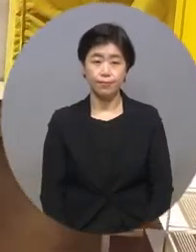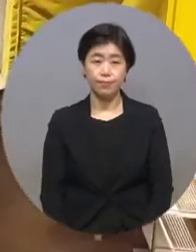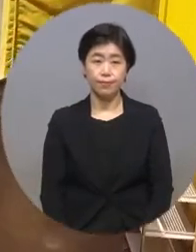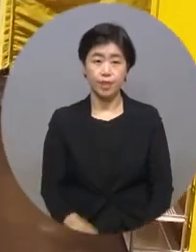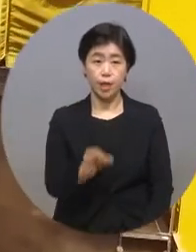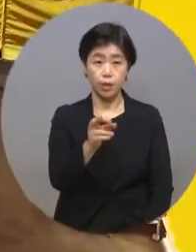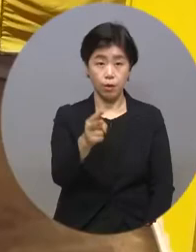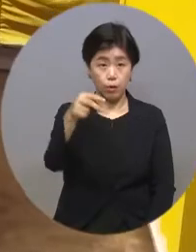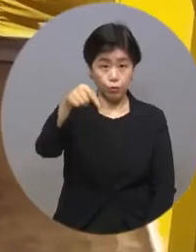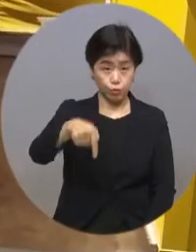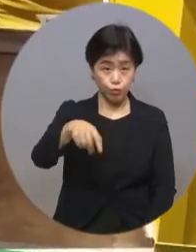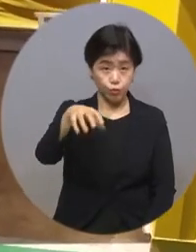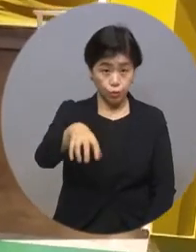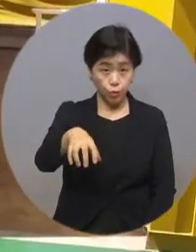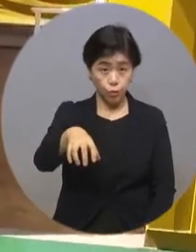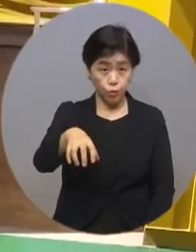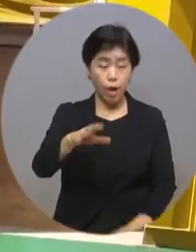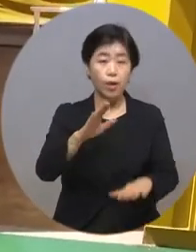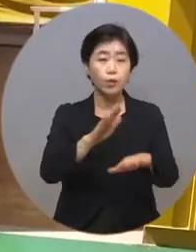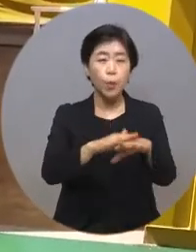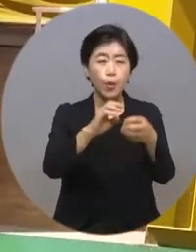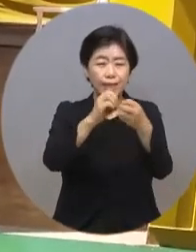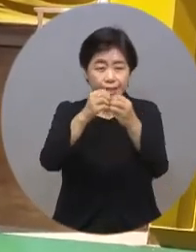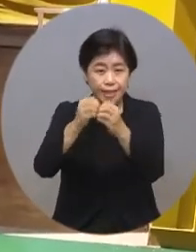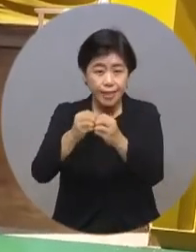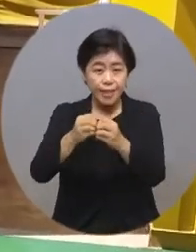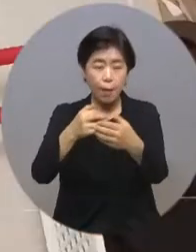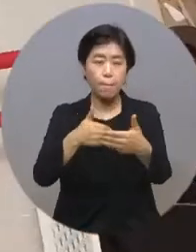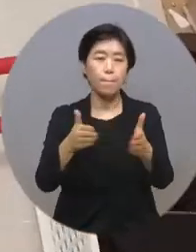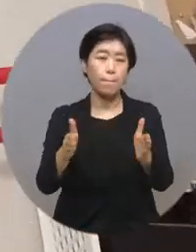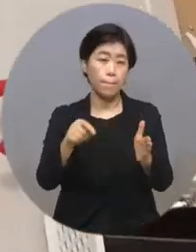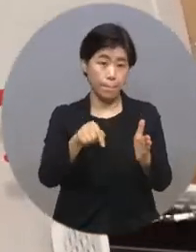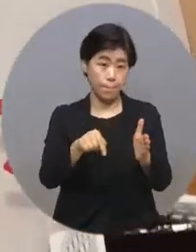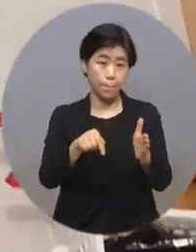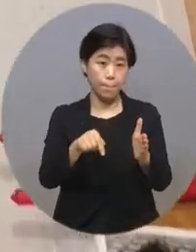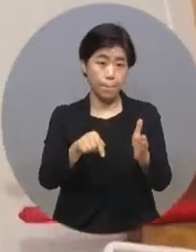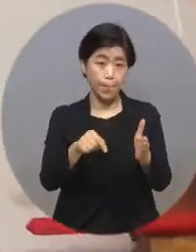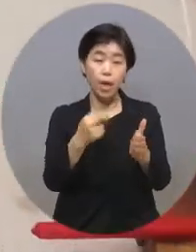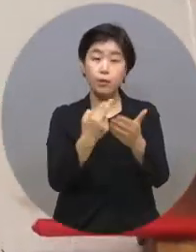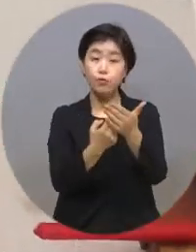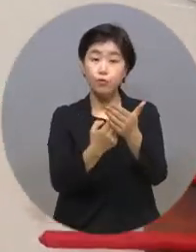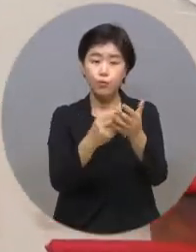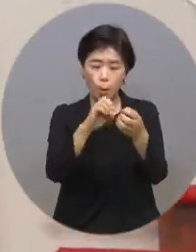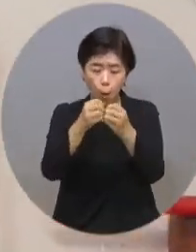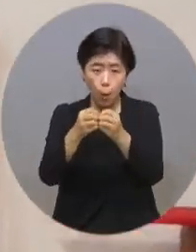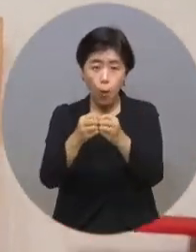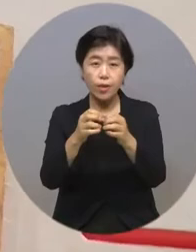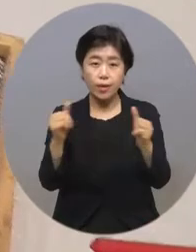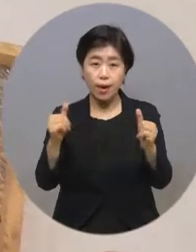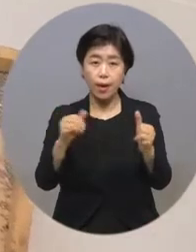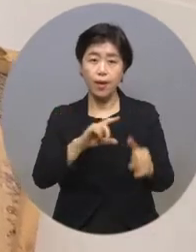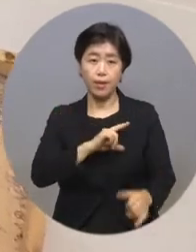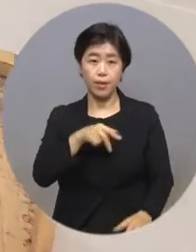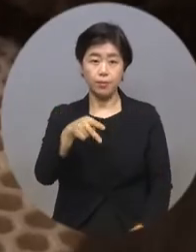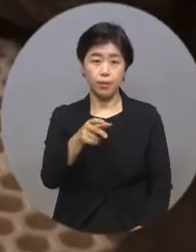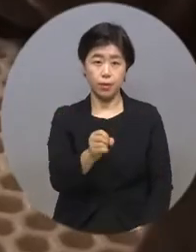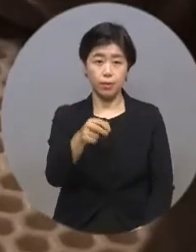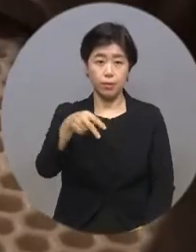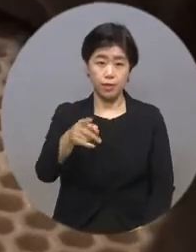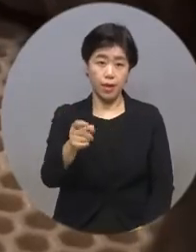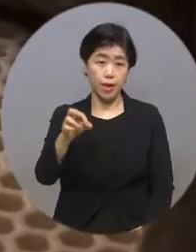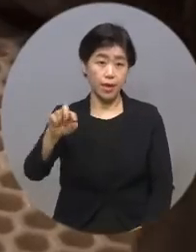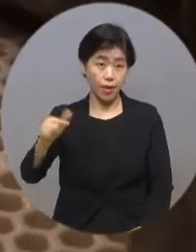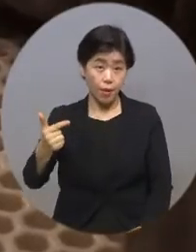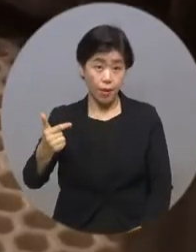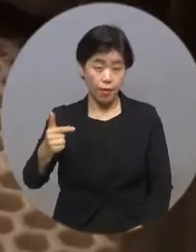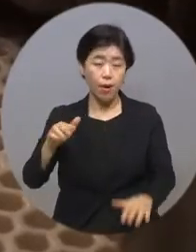여수에 위치한 손끝 작업실 공방에서는 유리공예가 정세현 작가가 작가 특유의 가공법으로